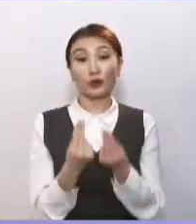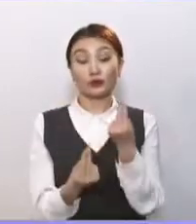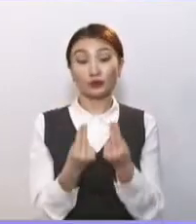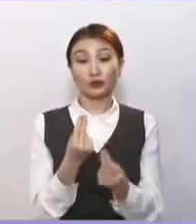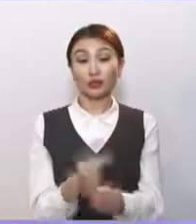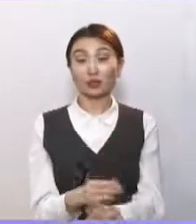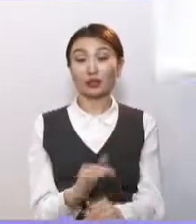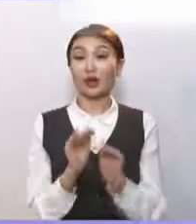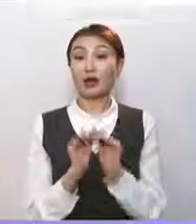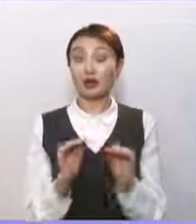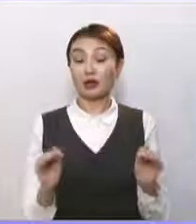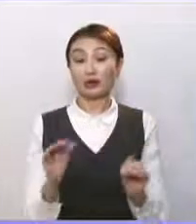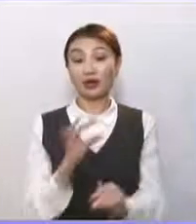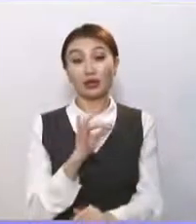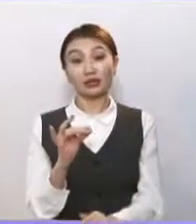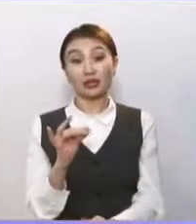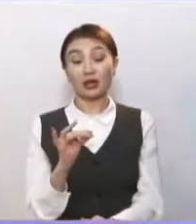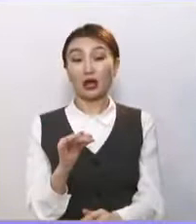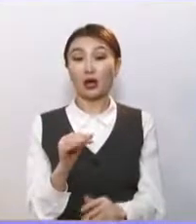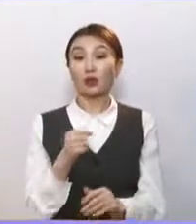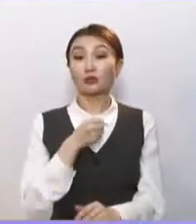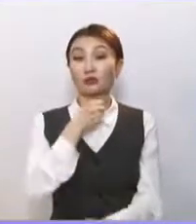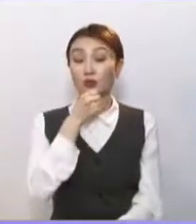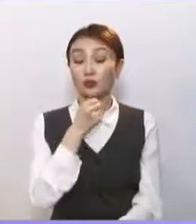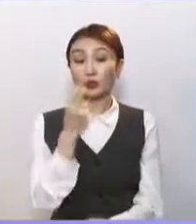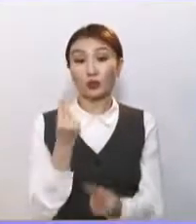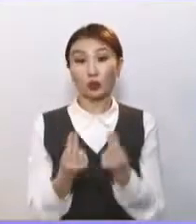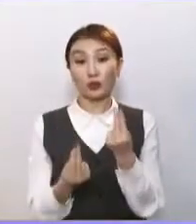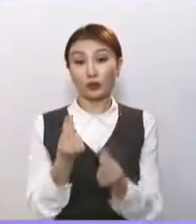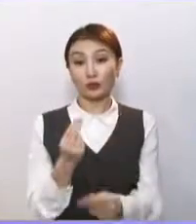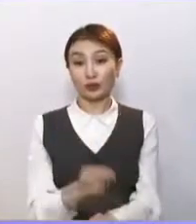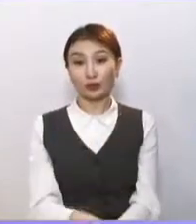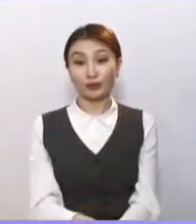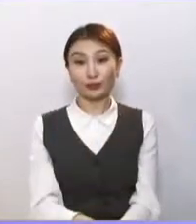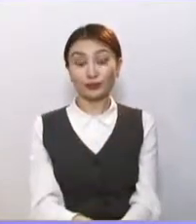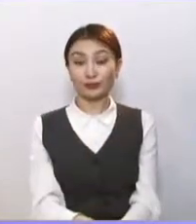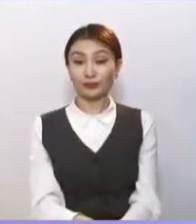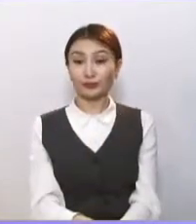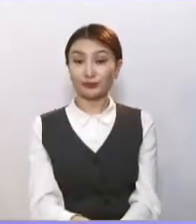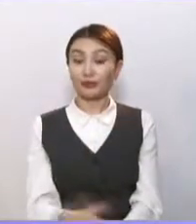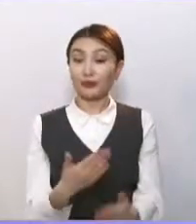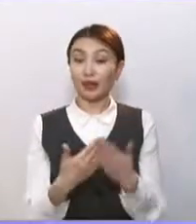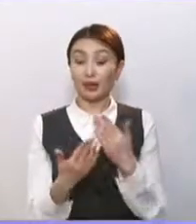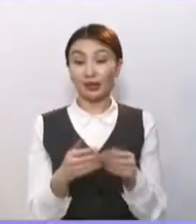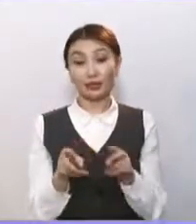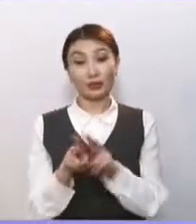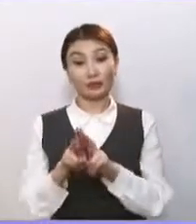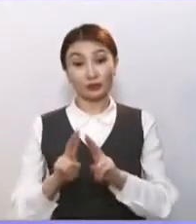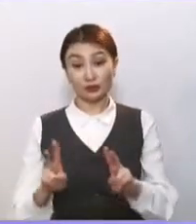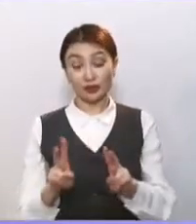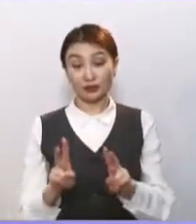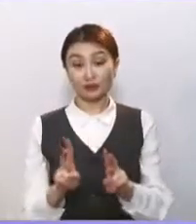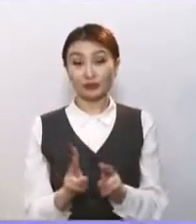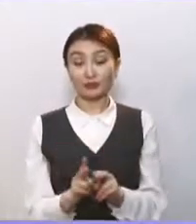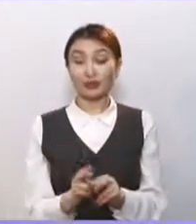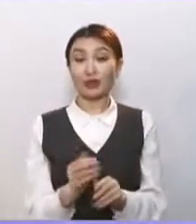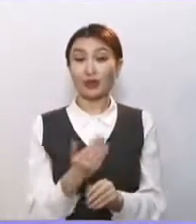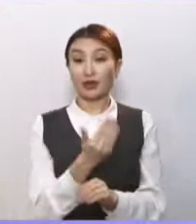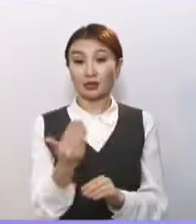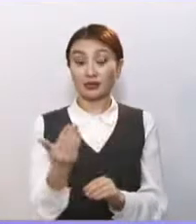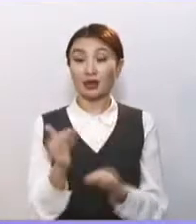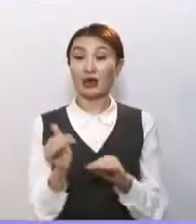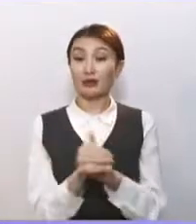Оюндарды балдар жана чоңдор ойношот. Эгер де ушундай кылып түссөңөр,